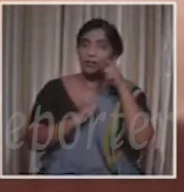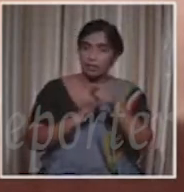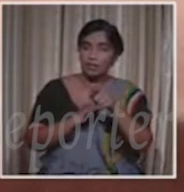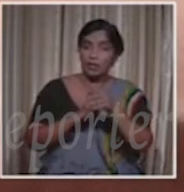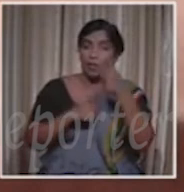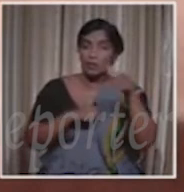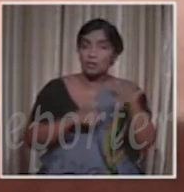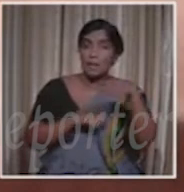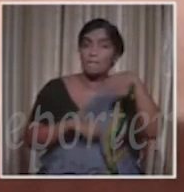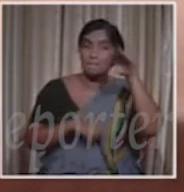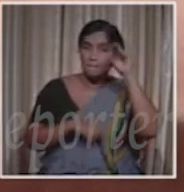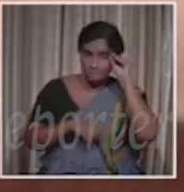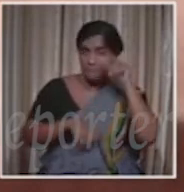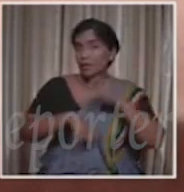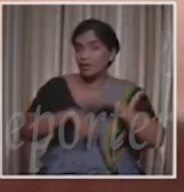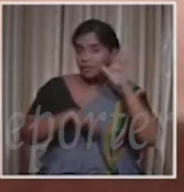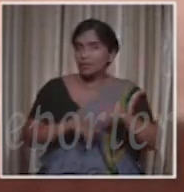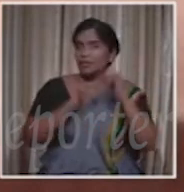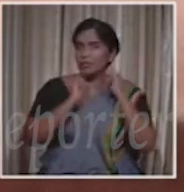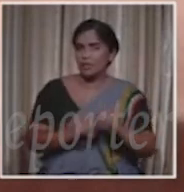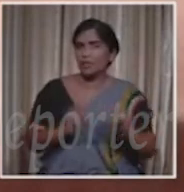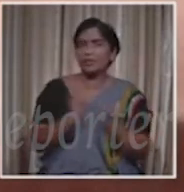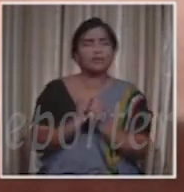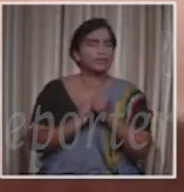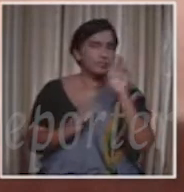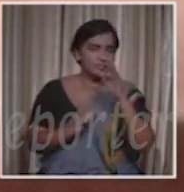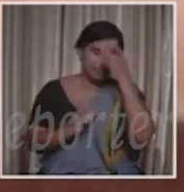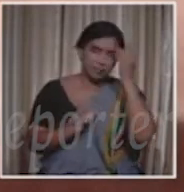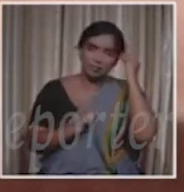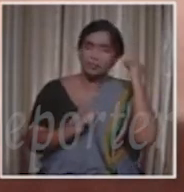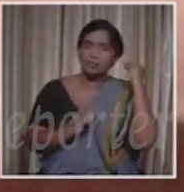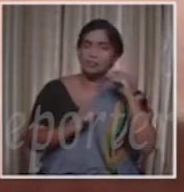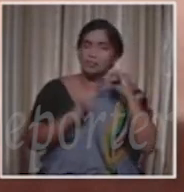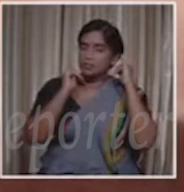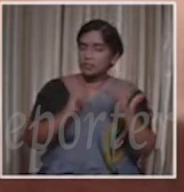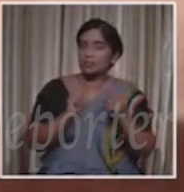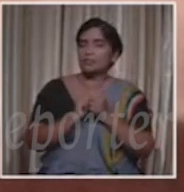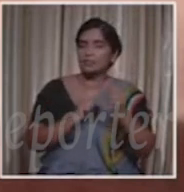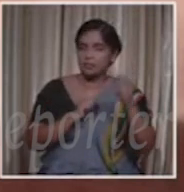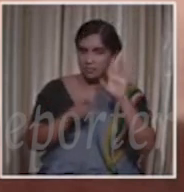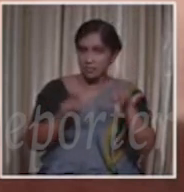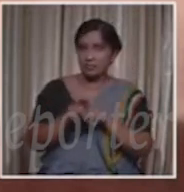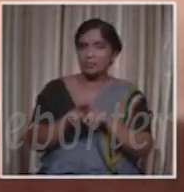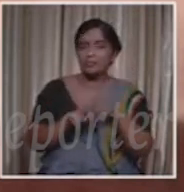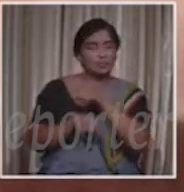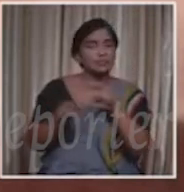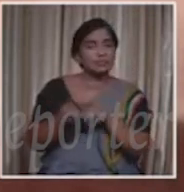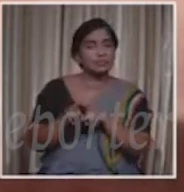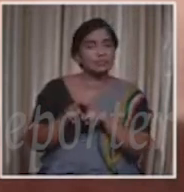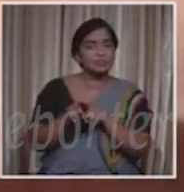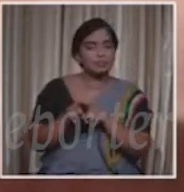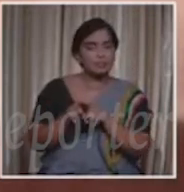හොඳ සමාජ පිළිගැනීමක් තියෙන වෙලාවක තමයි මේක සිද්ධ වෙන්නේ. ඒක නිසා ඉතාමත් විනාශකාරී තරකට මේක ගිහිල්ලා තියෙන්නේ. ඒක නිසා